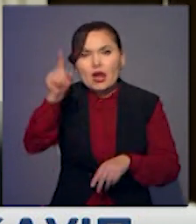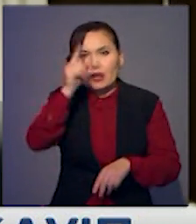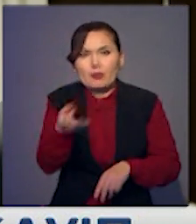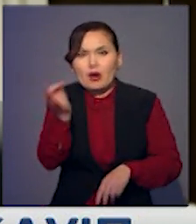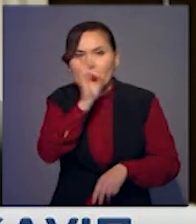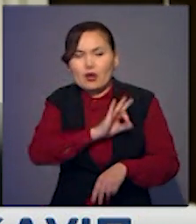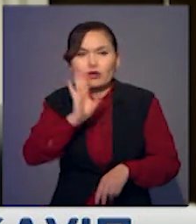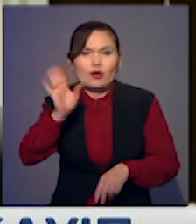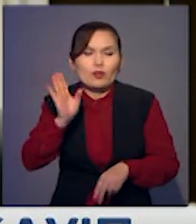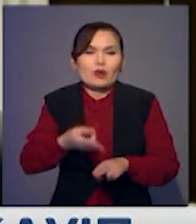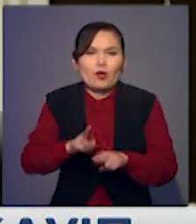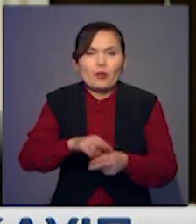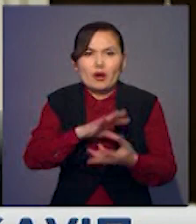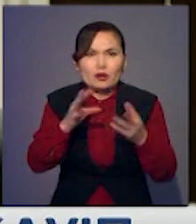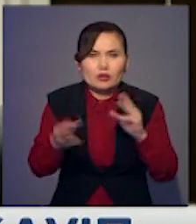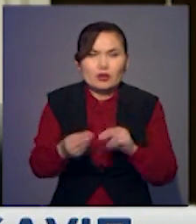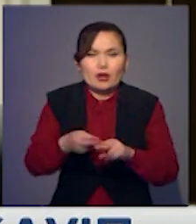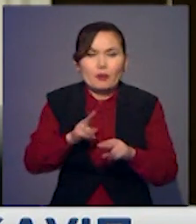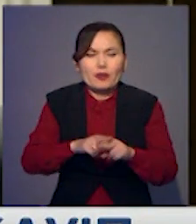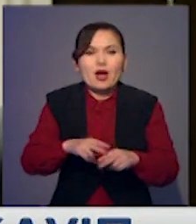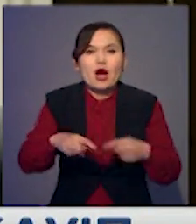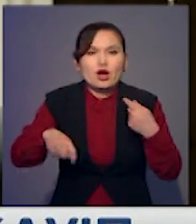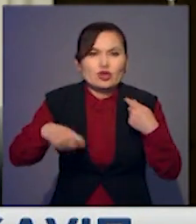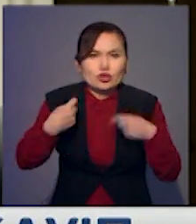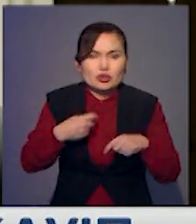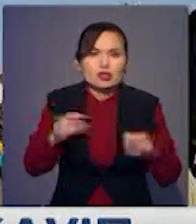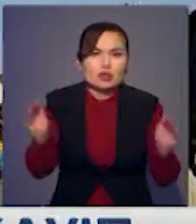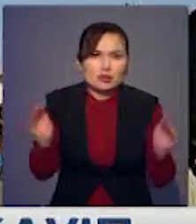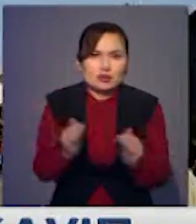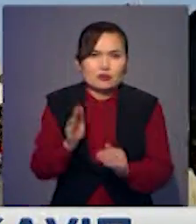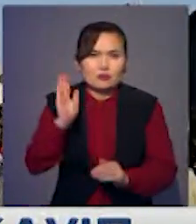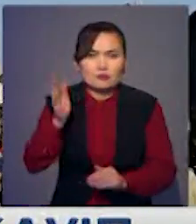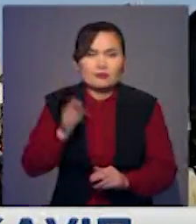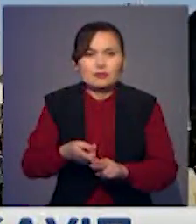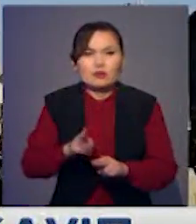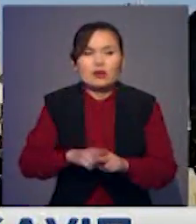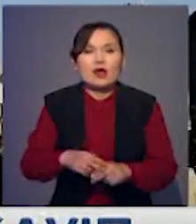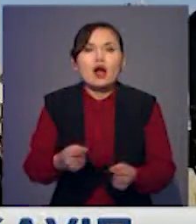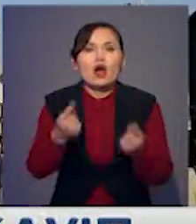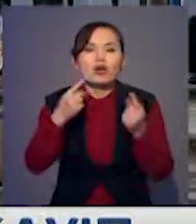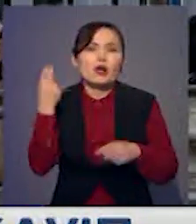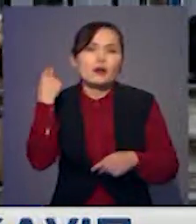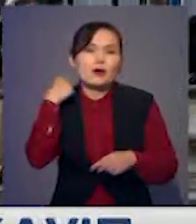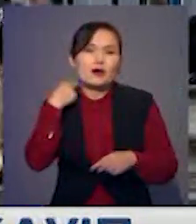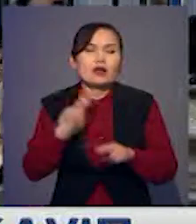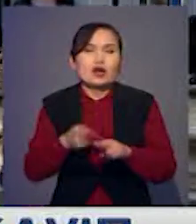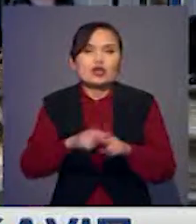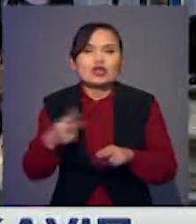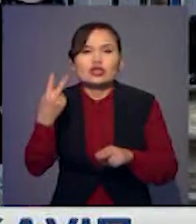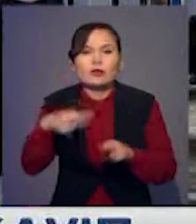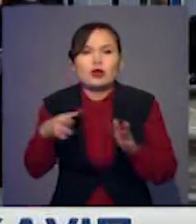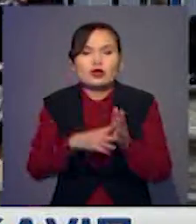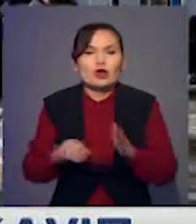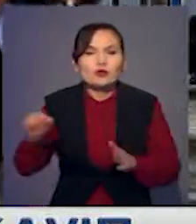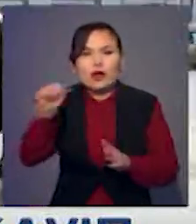Дегенмен, Брекзиттен елдерімізге келген шығынды толық ақтамас деп санаймын. Британия 29 наурызда Еуроодақтан шығуы тиіс.